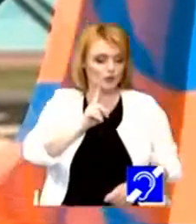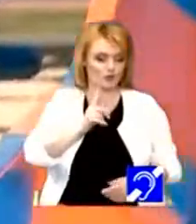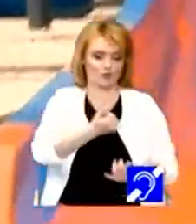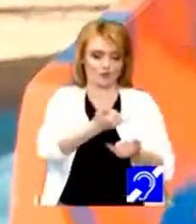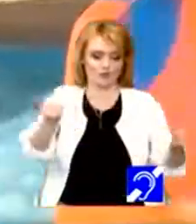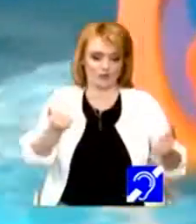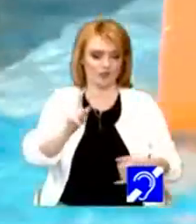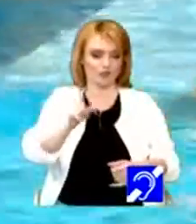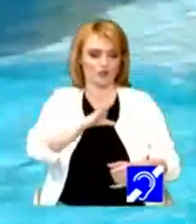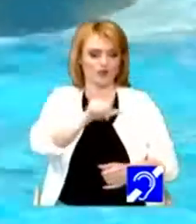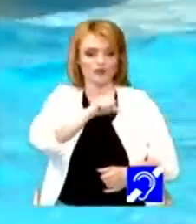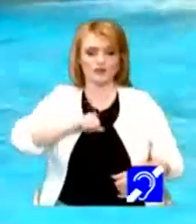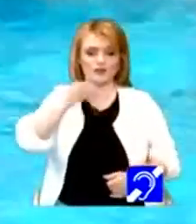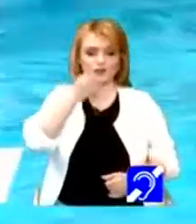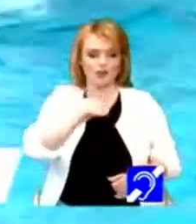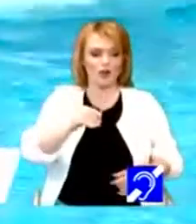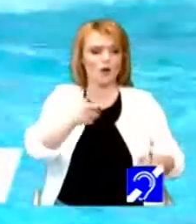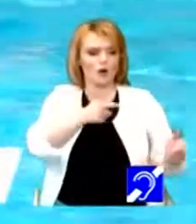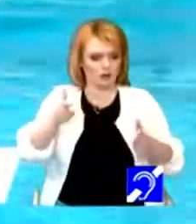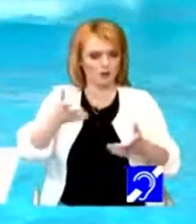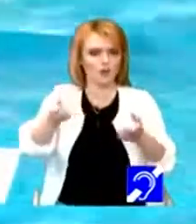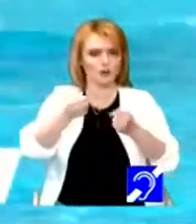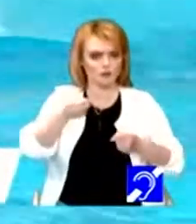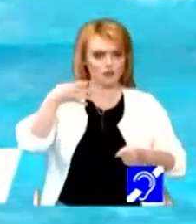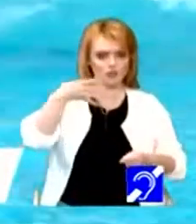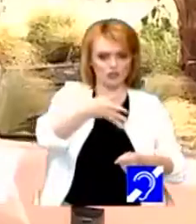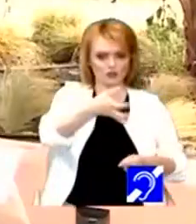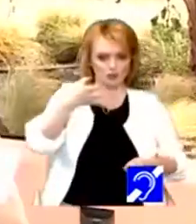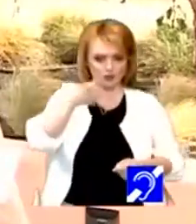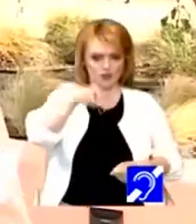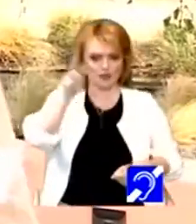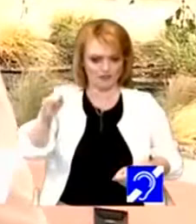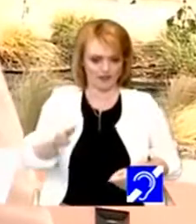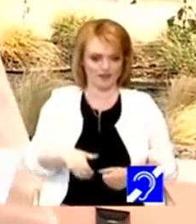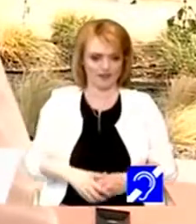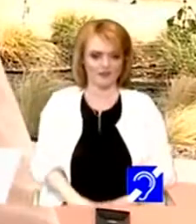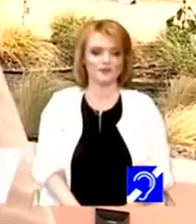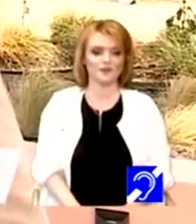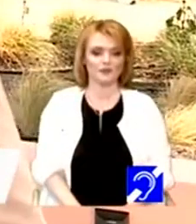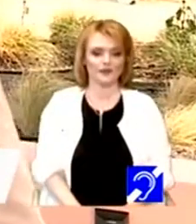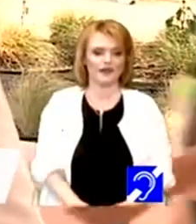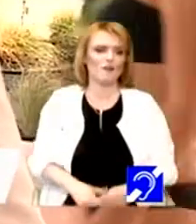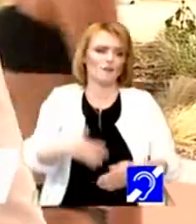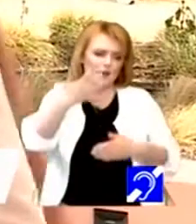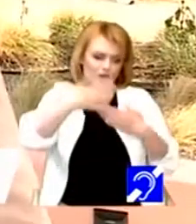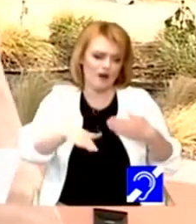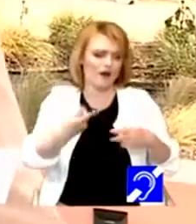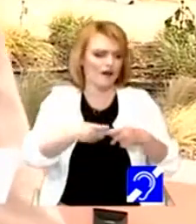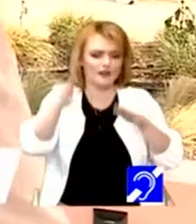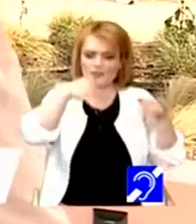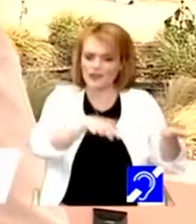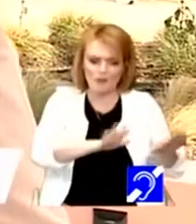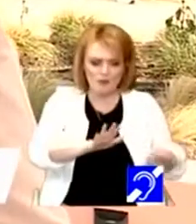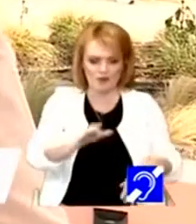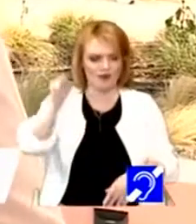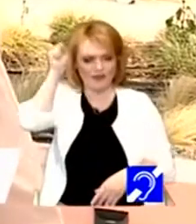будем лучшими. Мы готовы одновременно принимать 4500 гостей. Конечно, это не альтернатива моря и Турции, но это